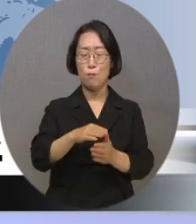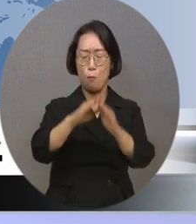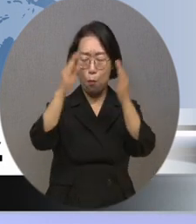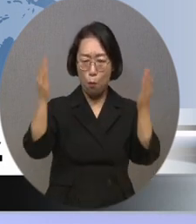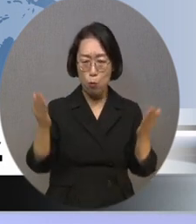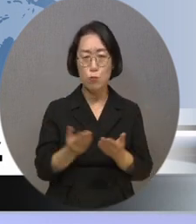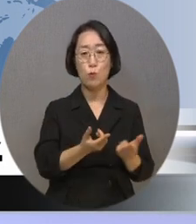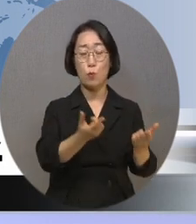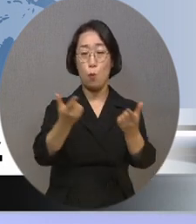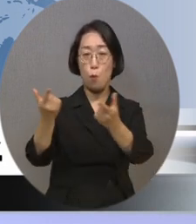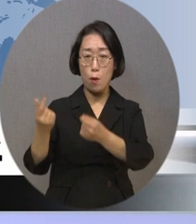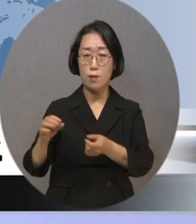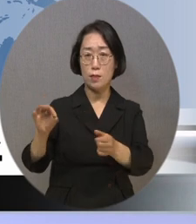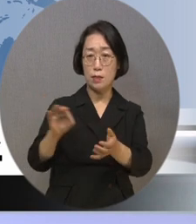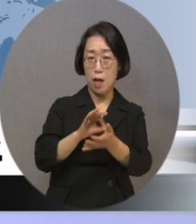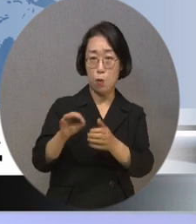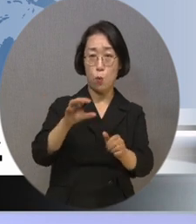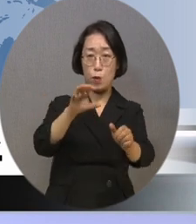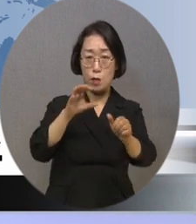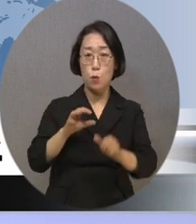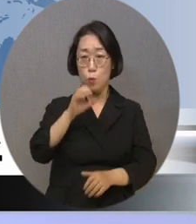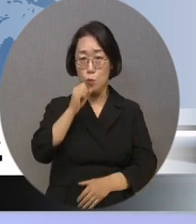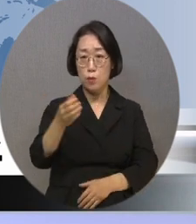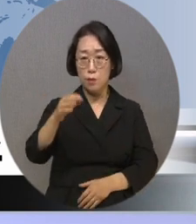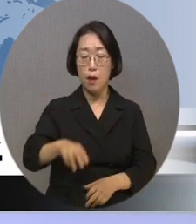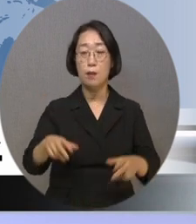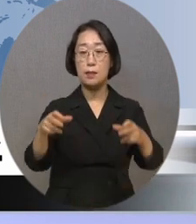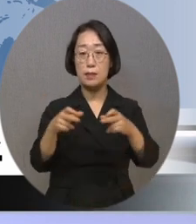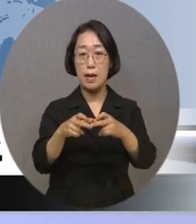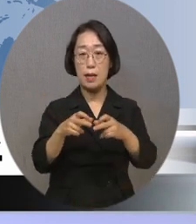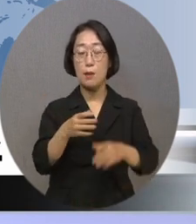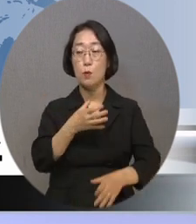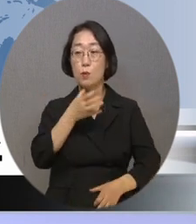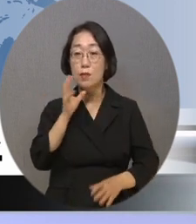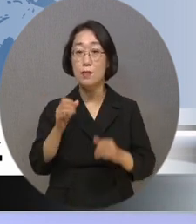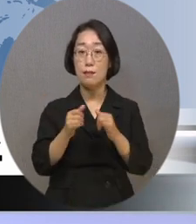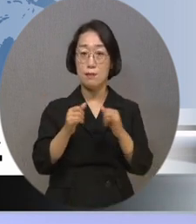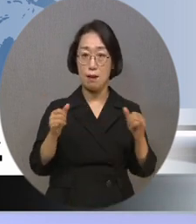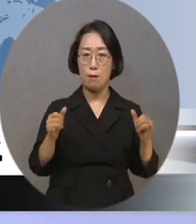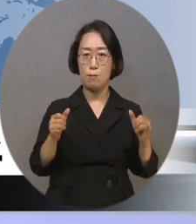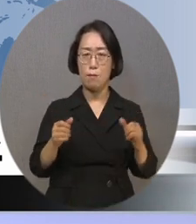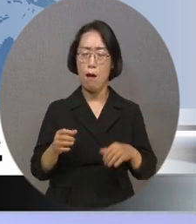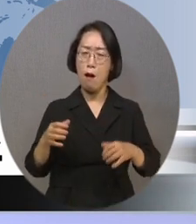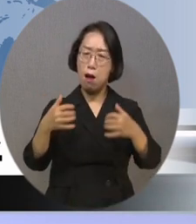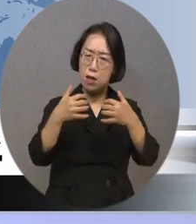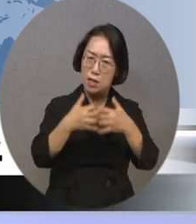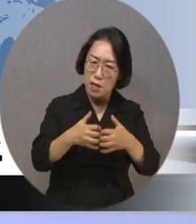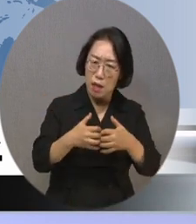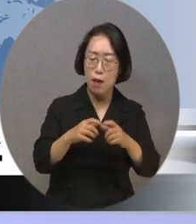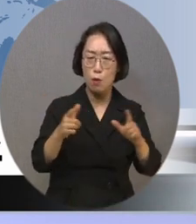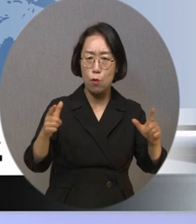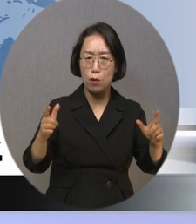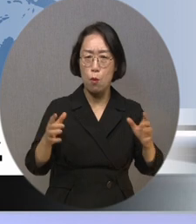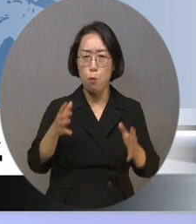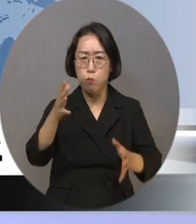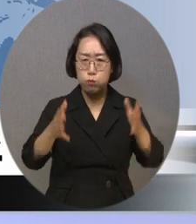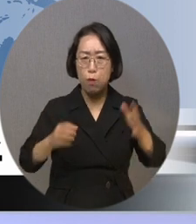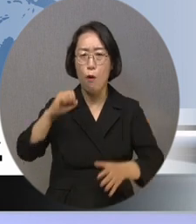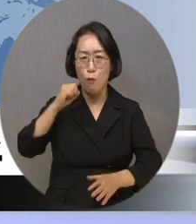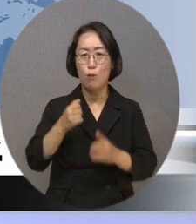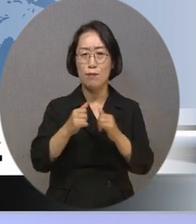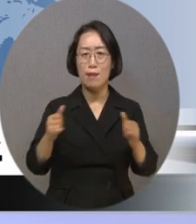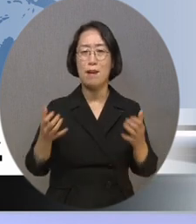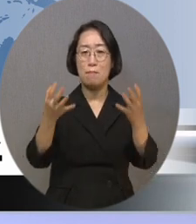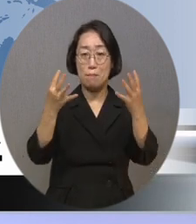공평하게 노려야 하지만 우리 사회에는 장애인과 고령자 등 디지털 기기나 서비스 이용을 어려워하는 사람들도